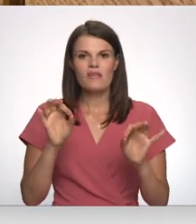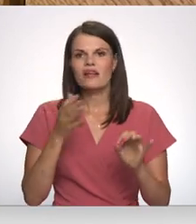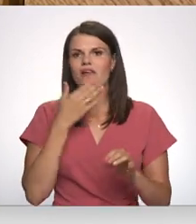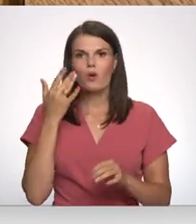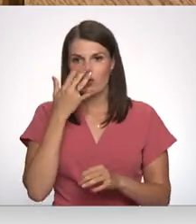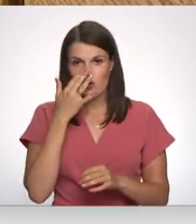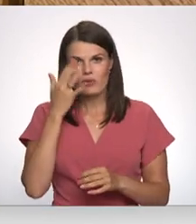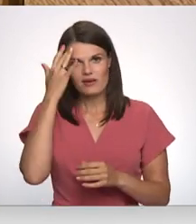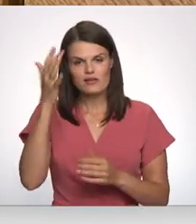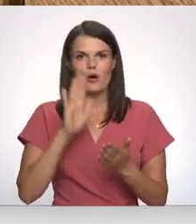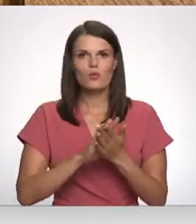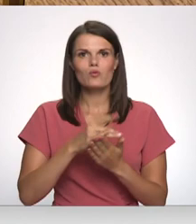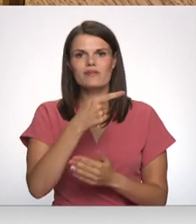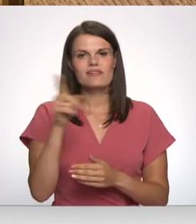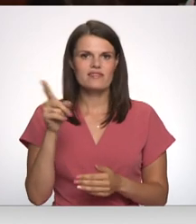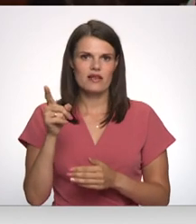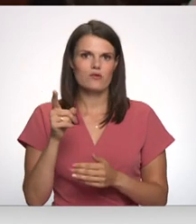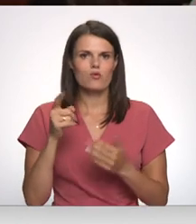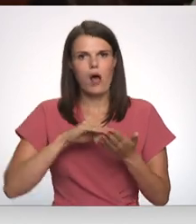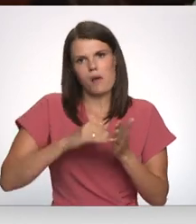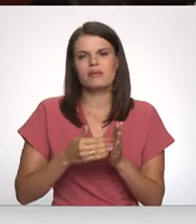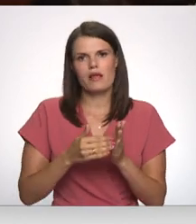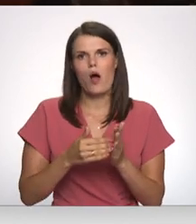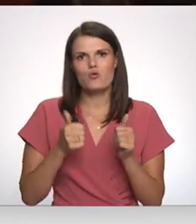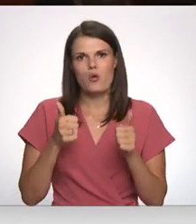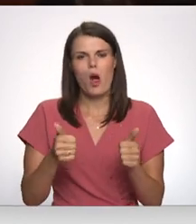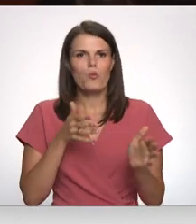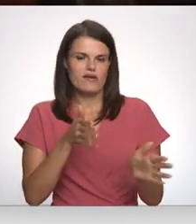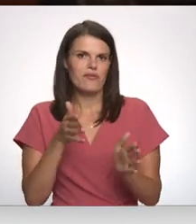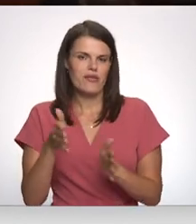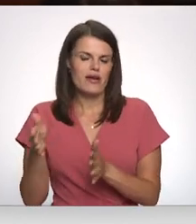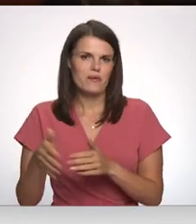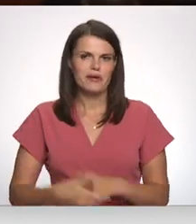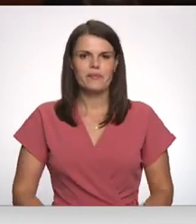patrāpījušies, atliek cerēt uz citu apstākļu labvēlību. Madara Līcīte, Ainis Kupčs, Latvijas televīzija.